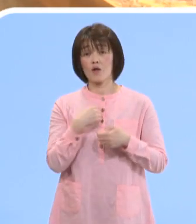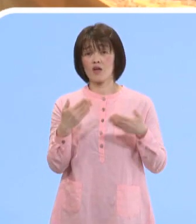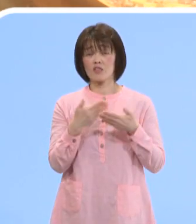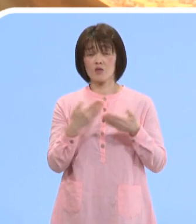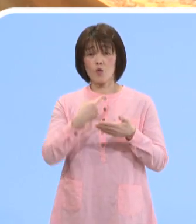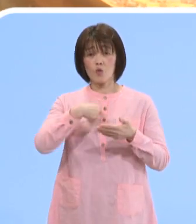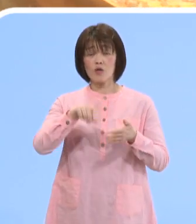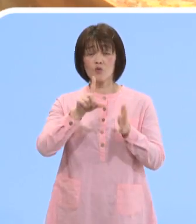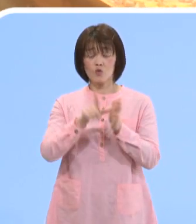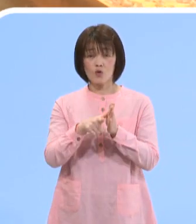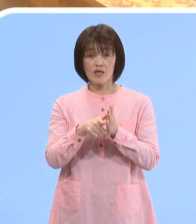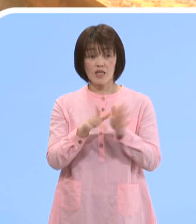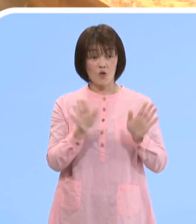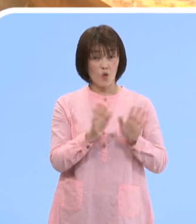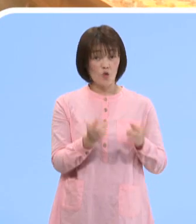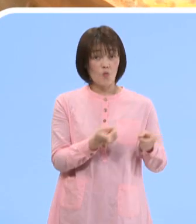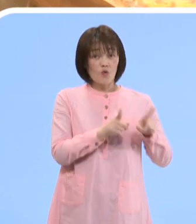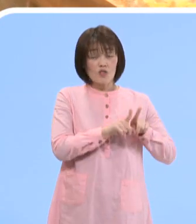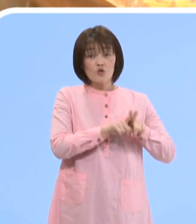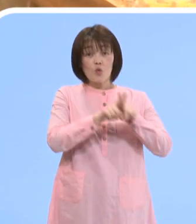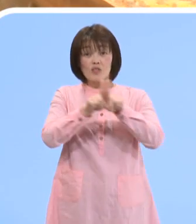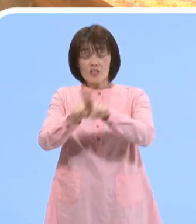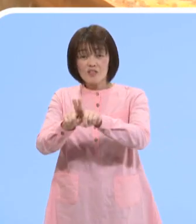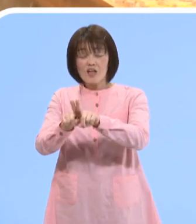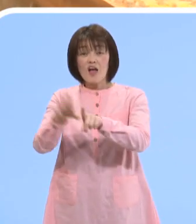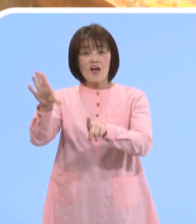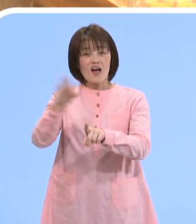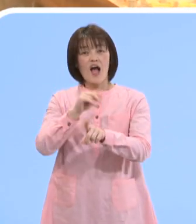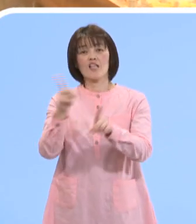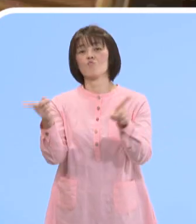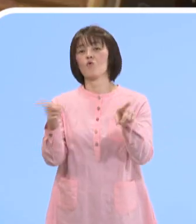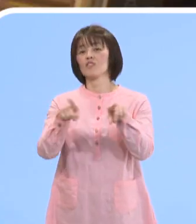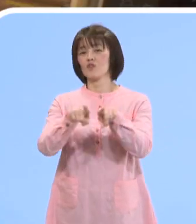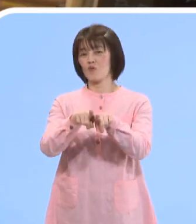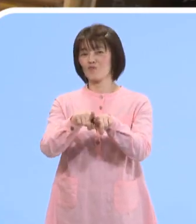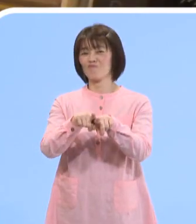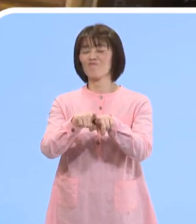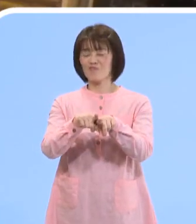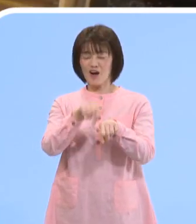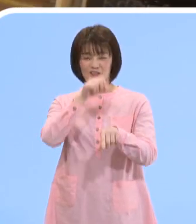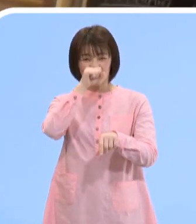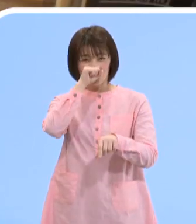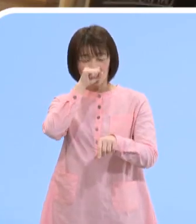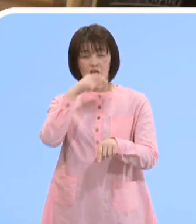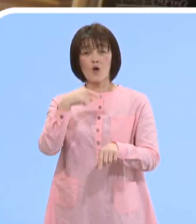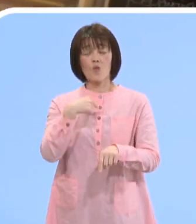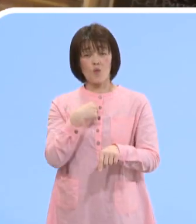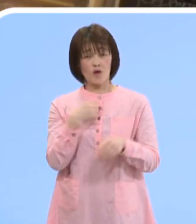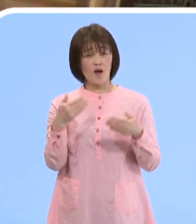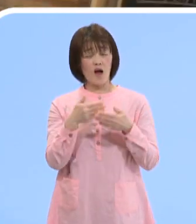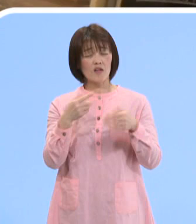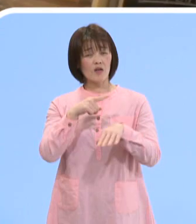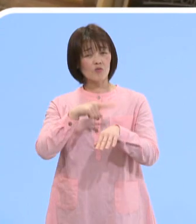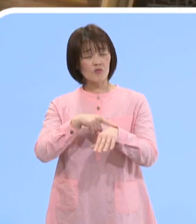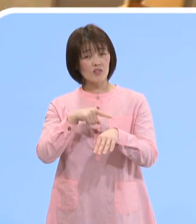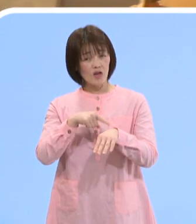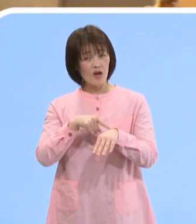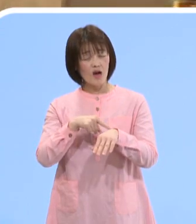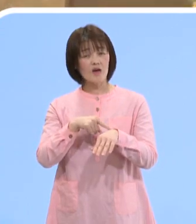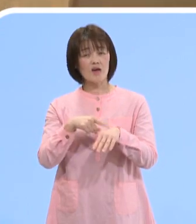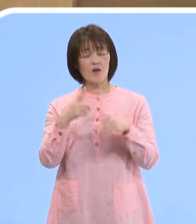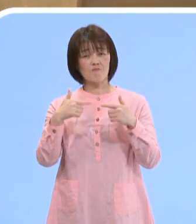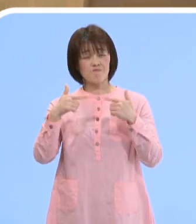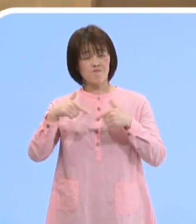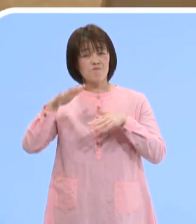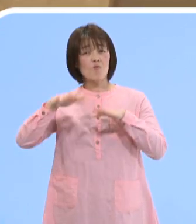するときに行って、はい、一緒に行って一緒に帰ってこれる勤務時間、私結構何時から何時までっ